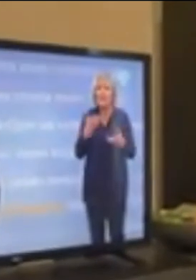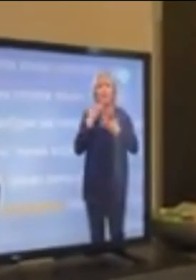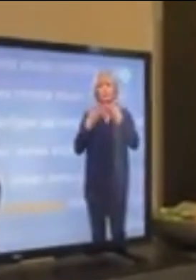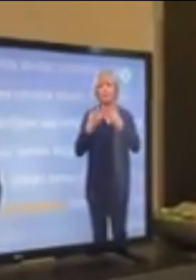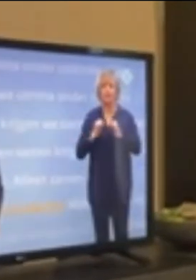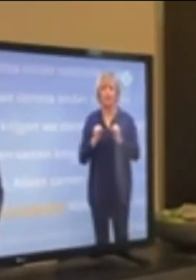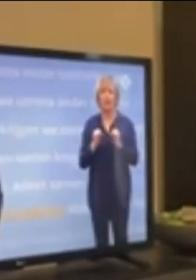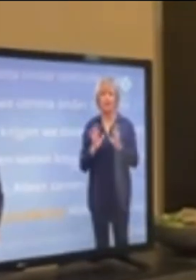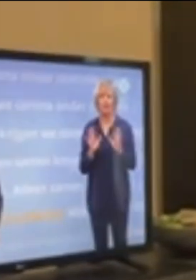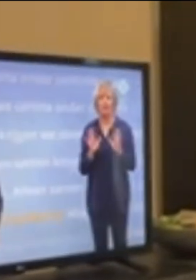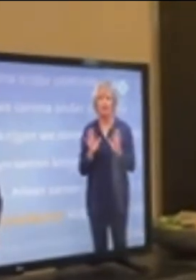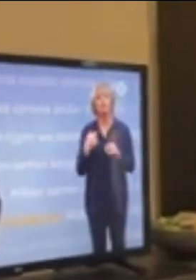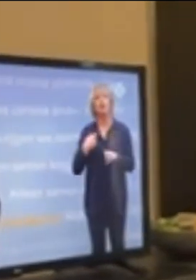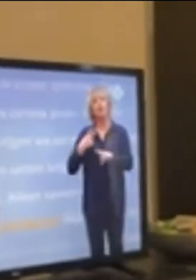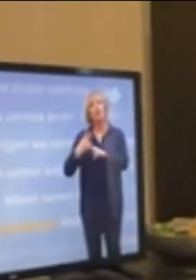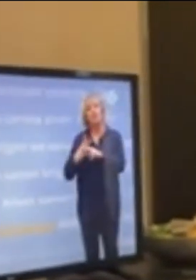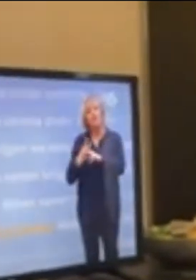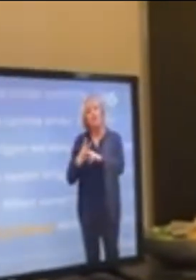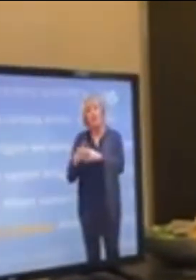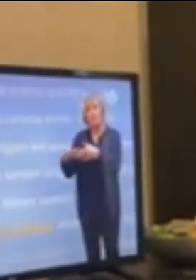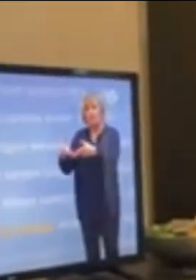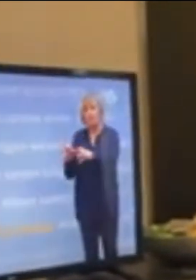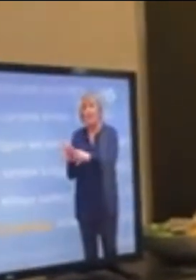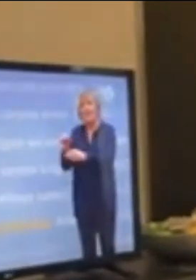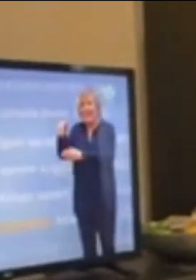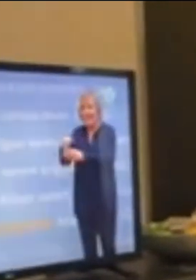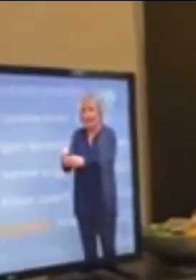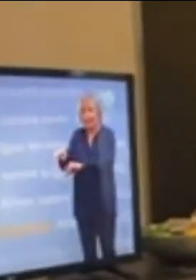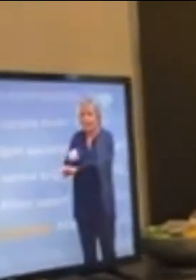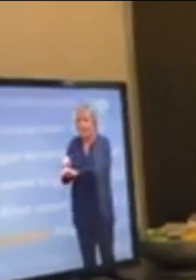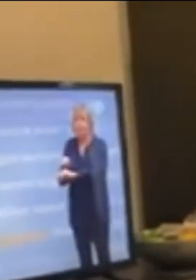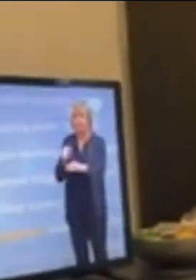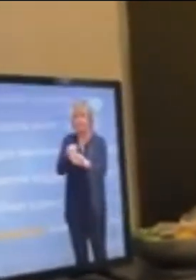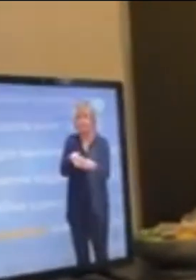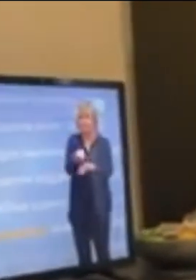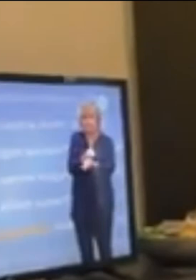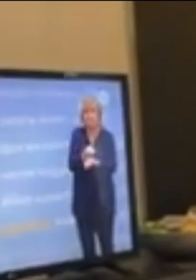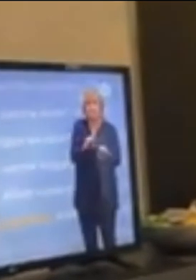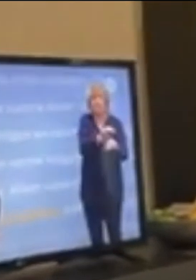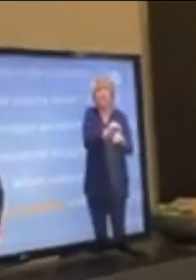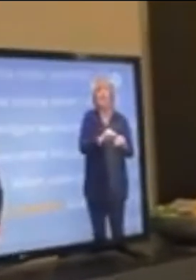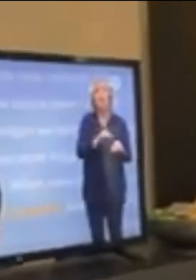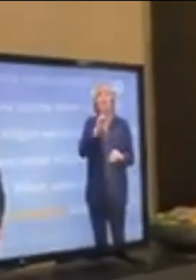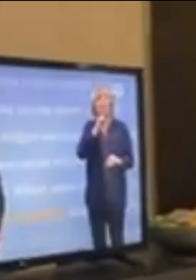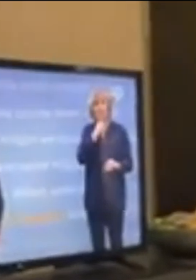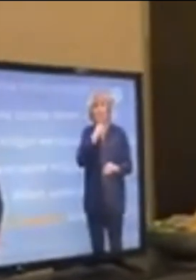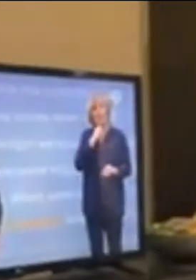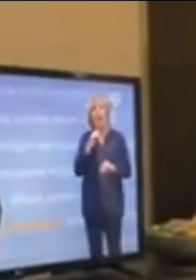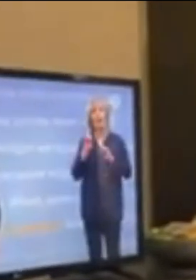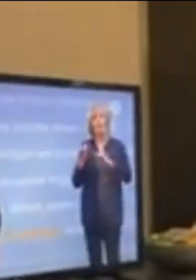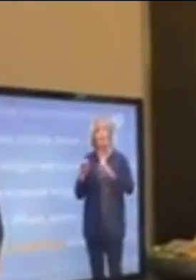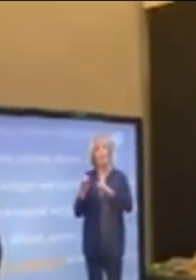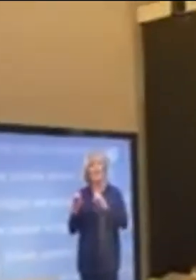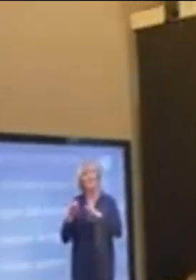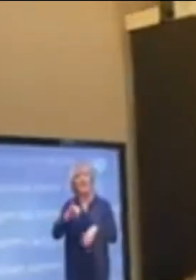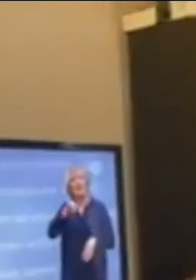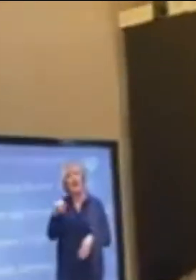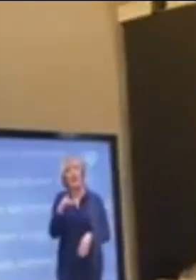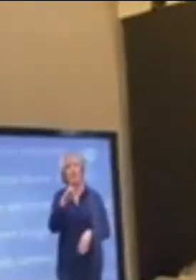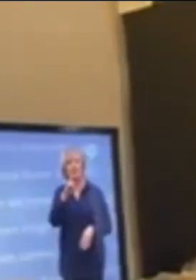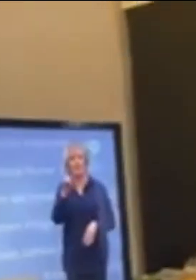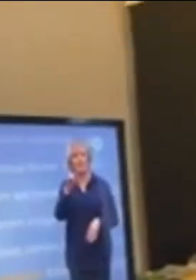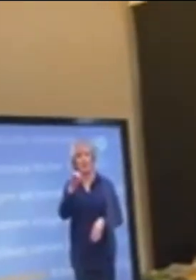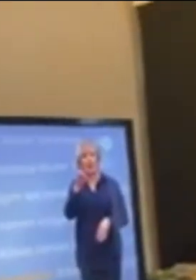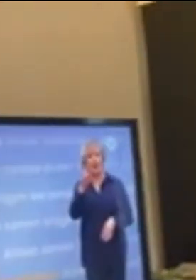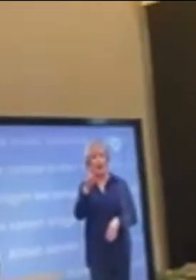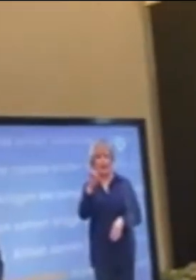ook dat fracties daar ook intern nog over zullen praten. Er is vanmiddag volgens mij ook nog een briefing voorzien door Jaap van Dissel van de RIVM. Die